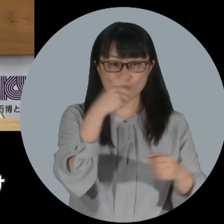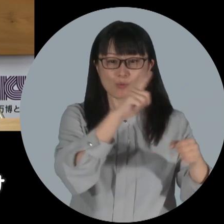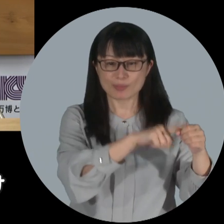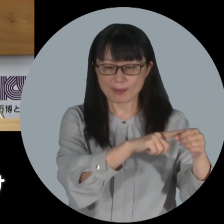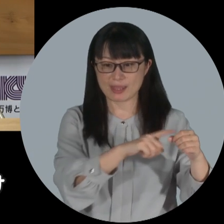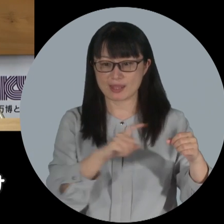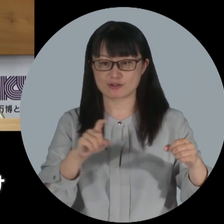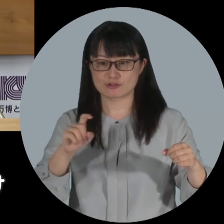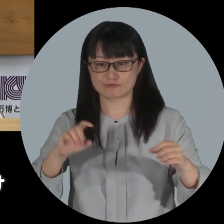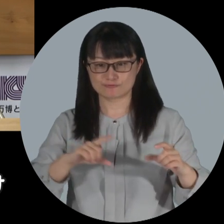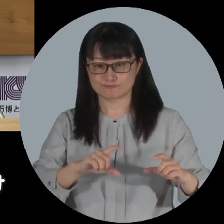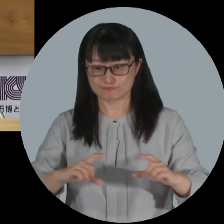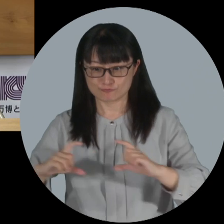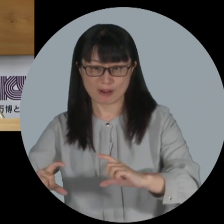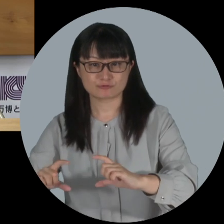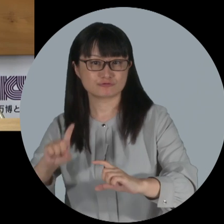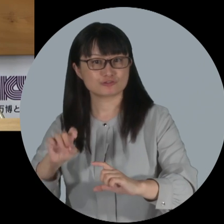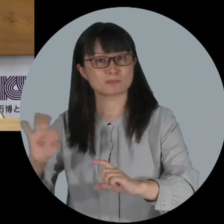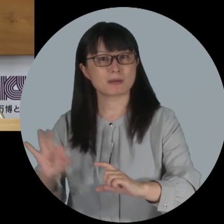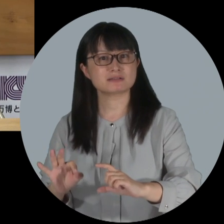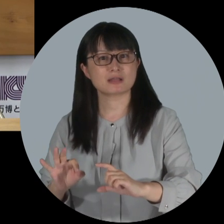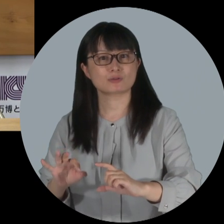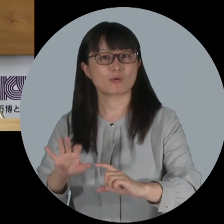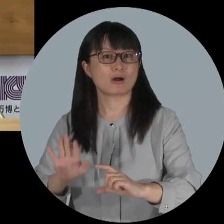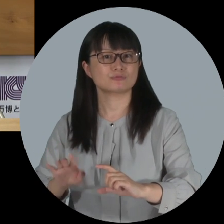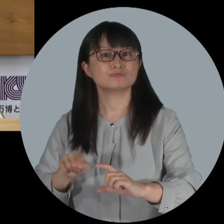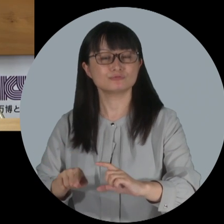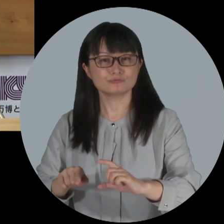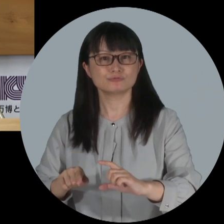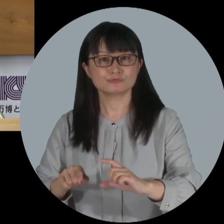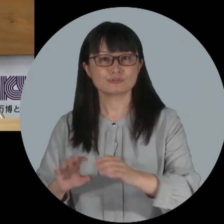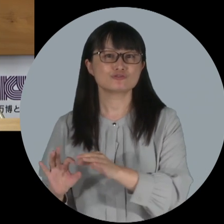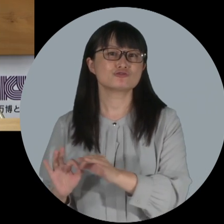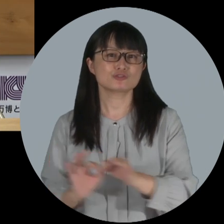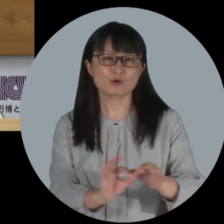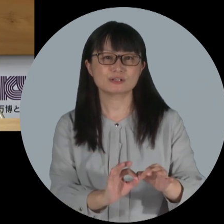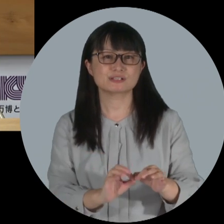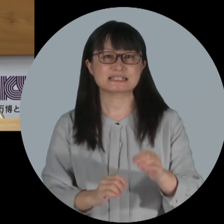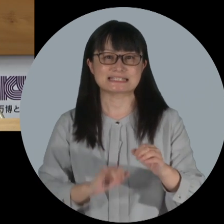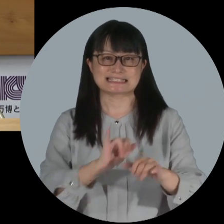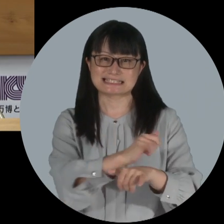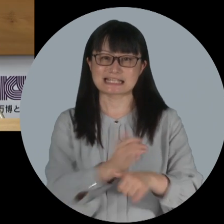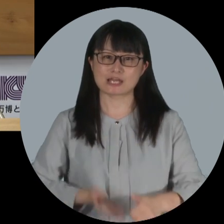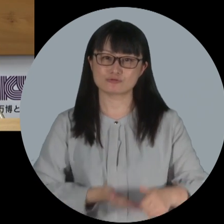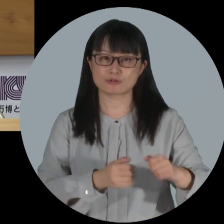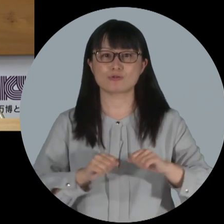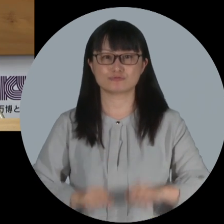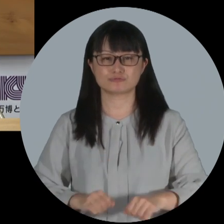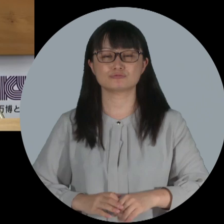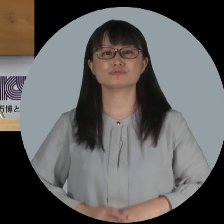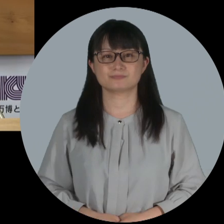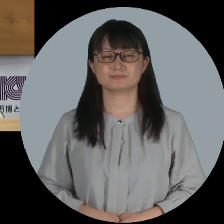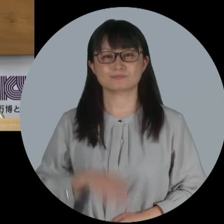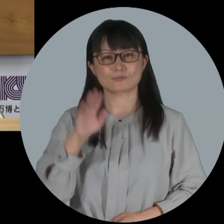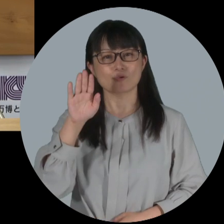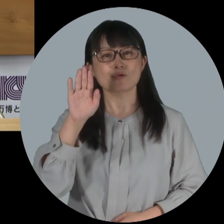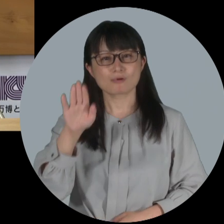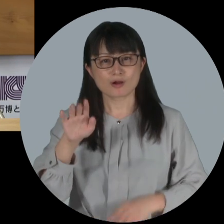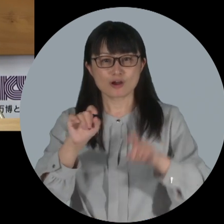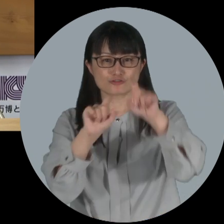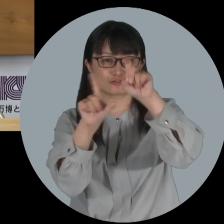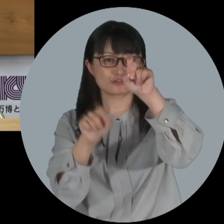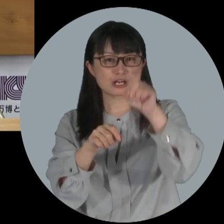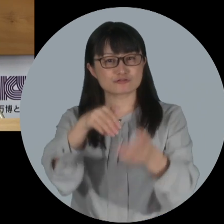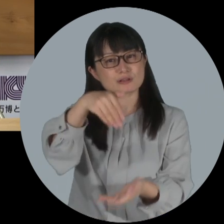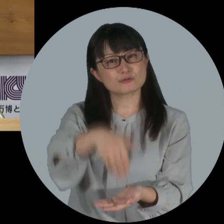続校枠を設け、長期スパンでの専門人材育成を行います。今後は10月の下旬に